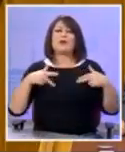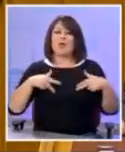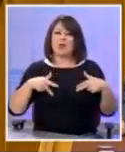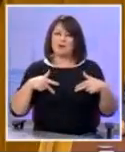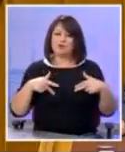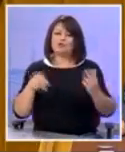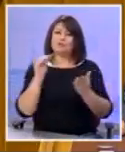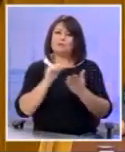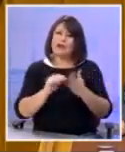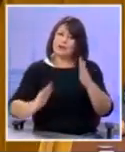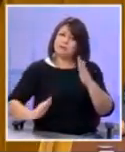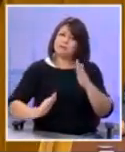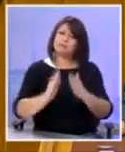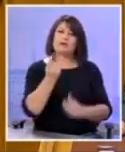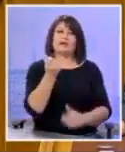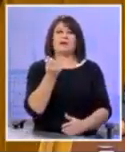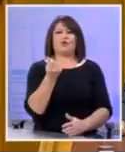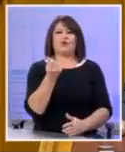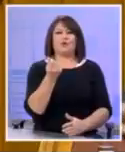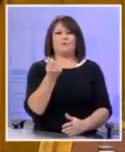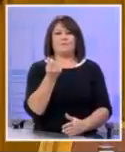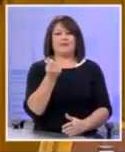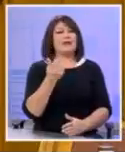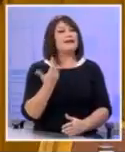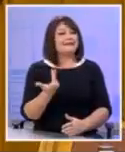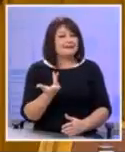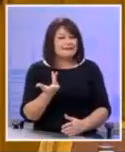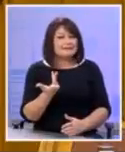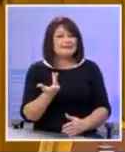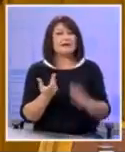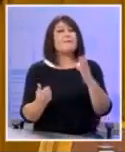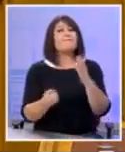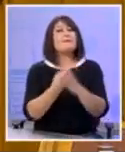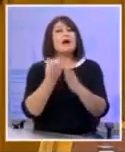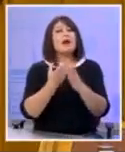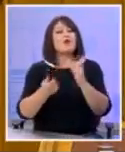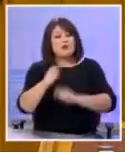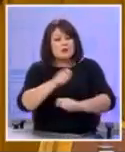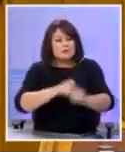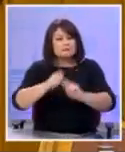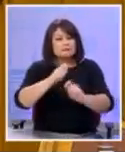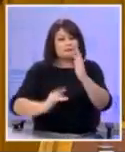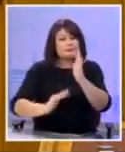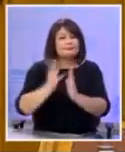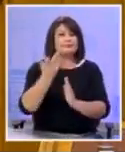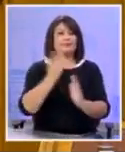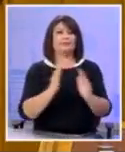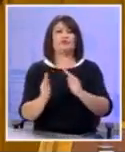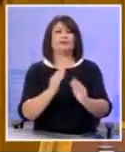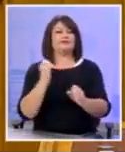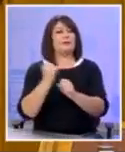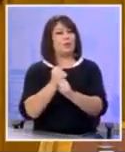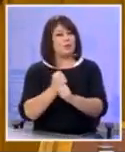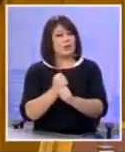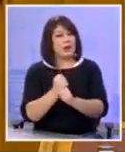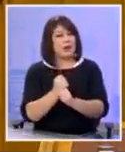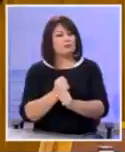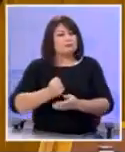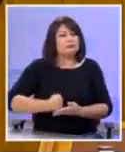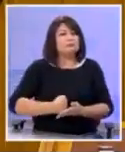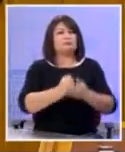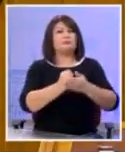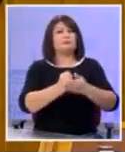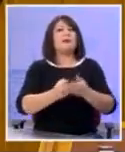στην επανεκκίνηση της οικονομίας με βάση την παραγωγική ανασυγκρότηση, την προστασία της εργασίας, την υποστήριξη